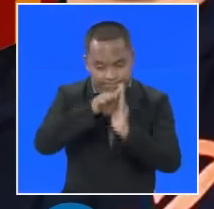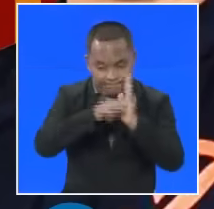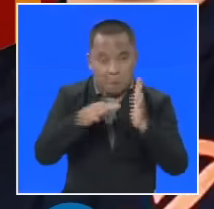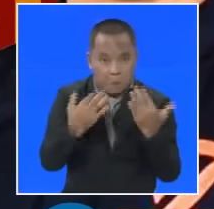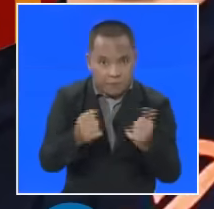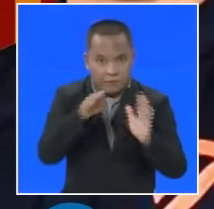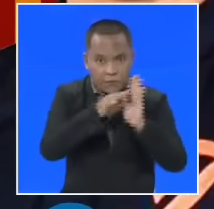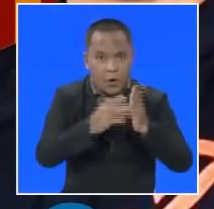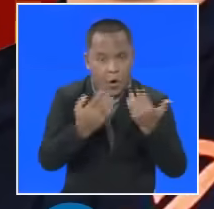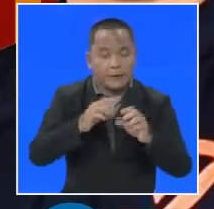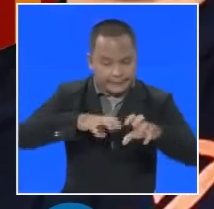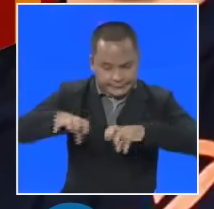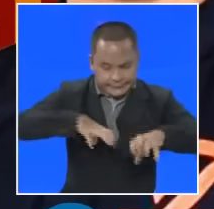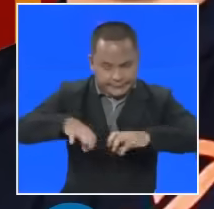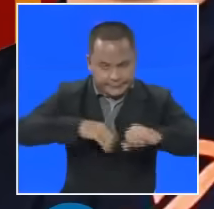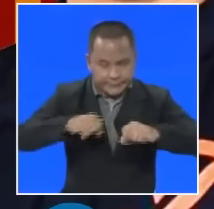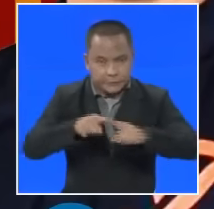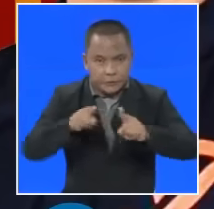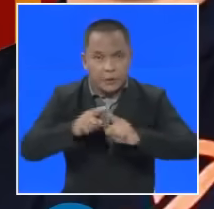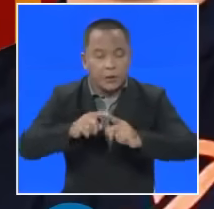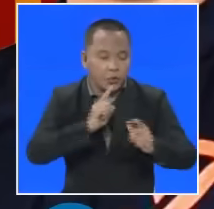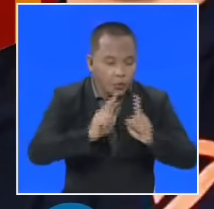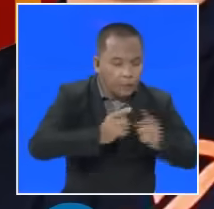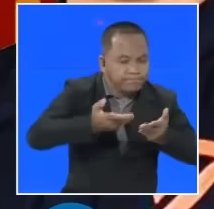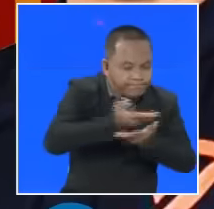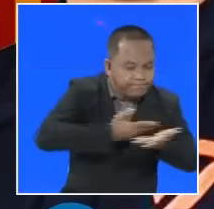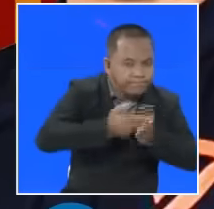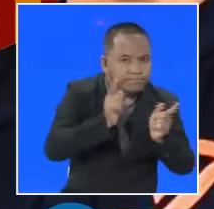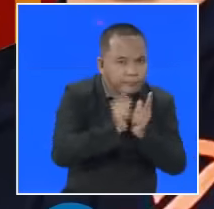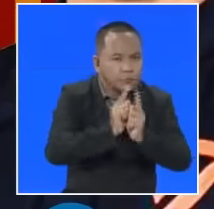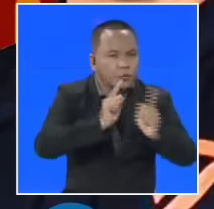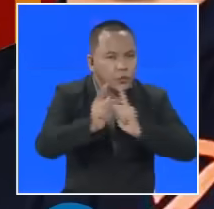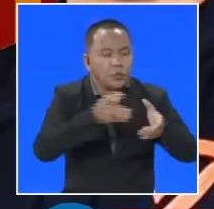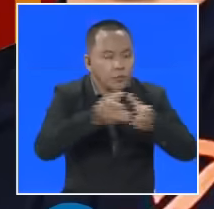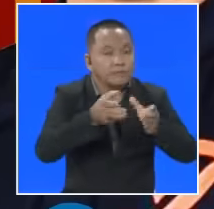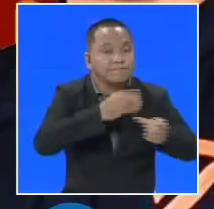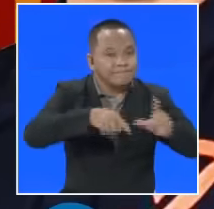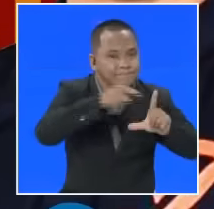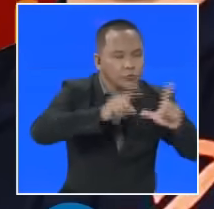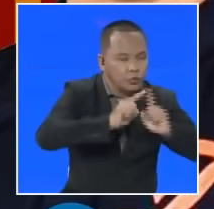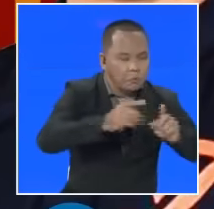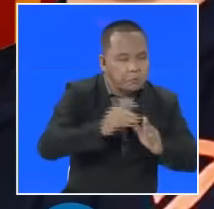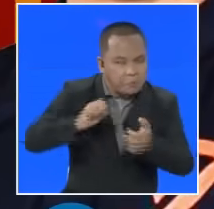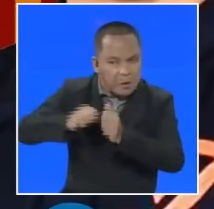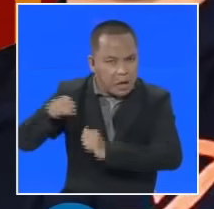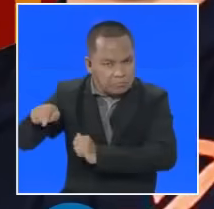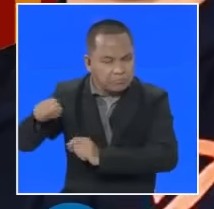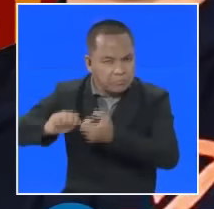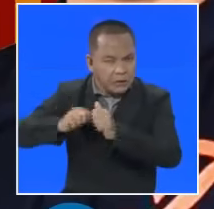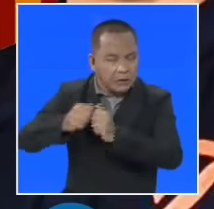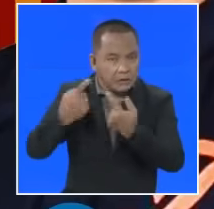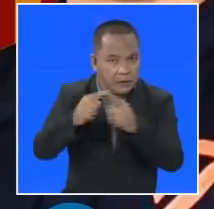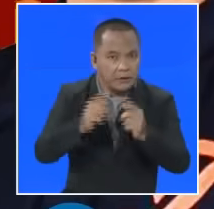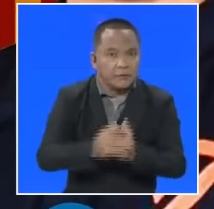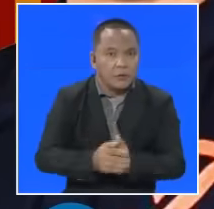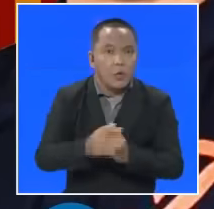อนนี้ก็อยู่ในระหว่างดําเนินการเนื่องจากมีการปรึกษาหารือไปผมปรึกษาที่พักไปด้วยนะครับว่ามันมีเรื่องอย่างนี ้ครับ แต่ว่าใน